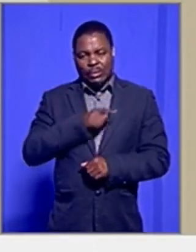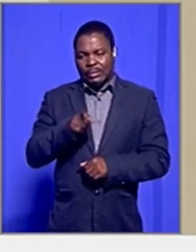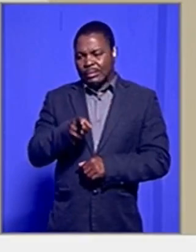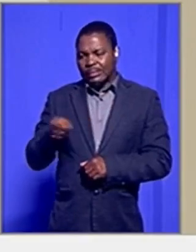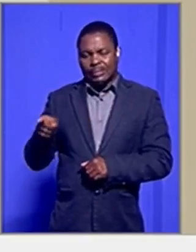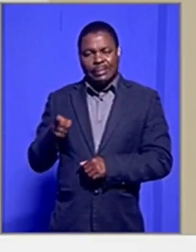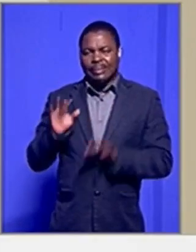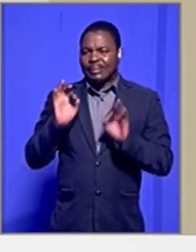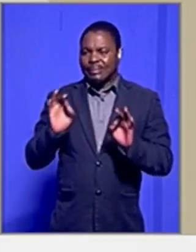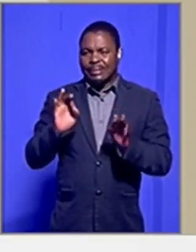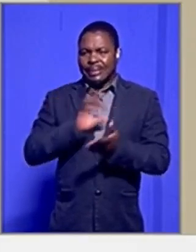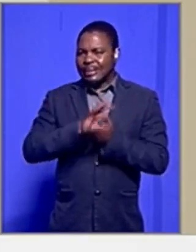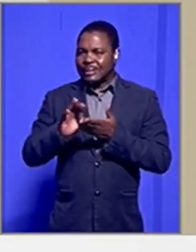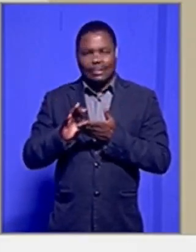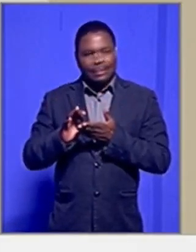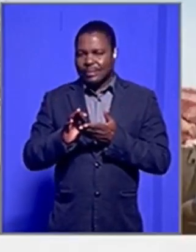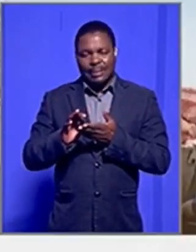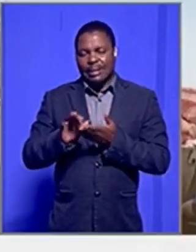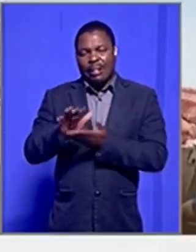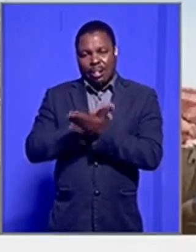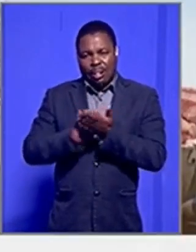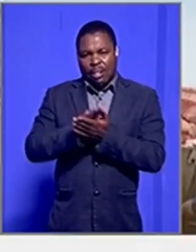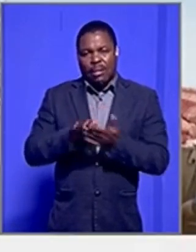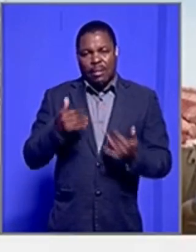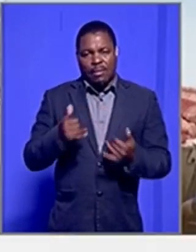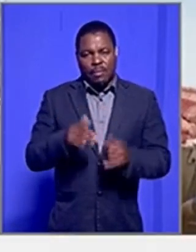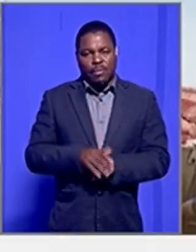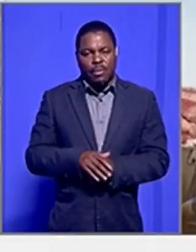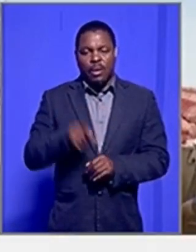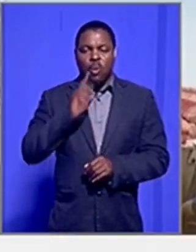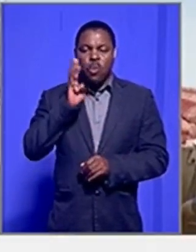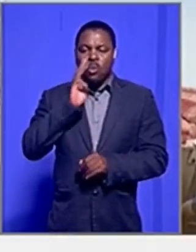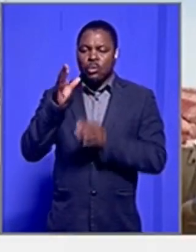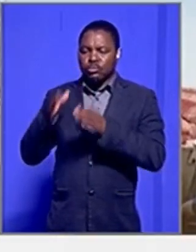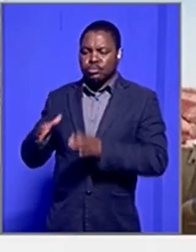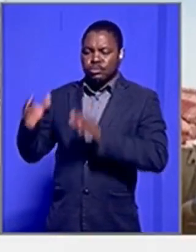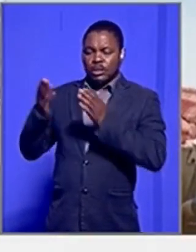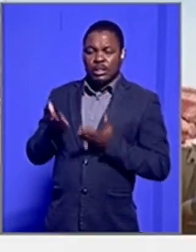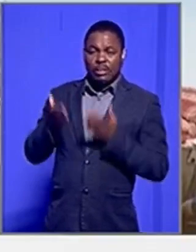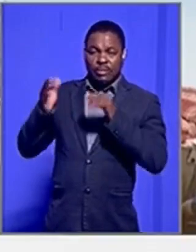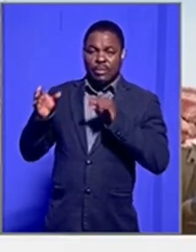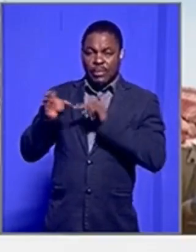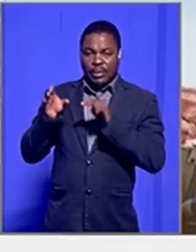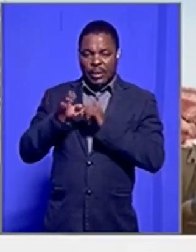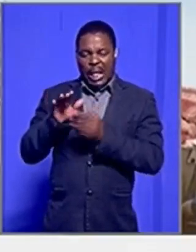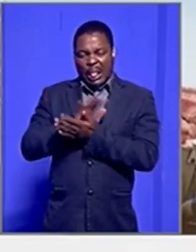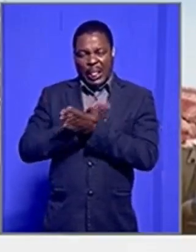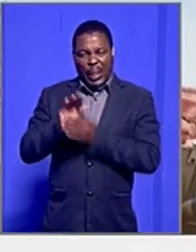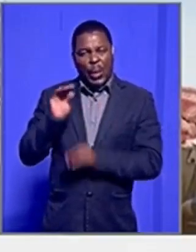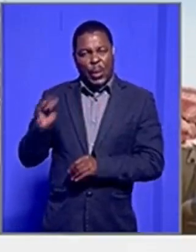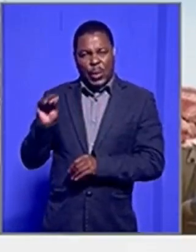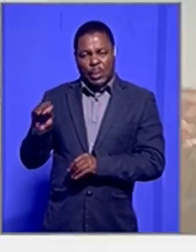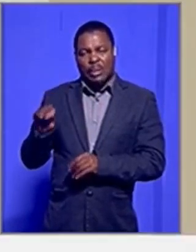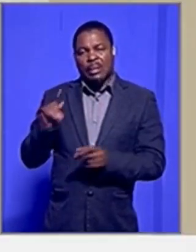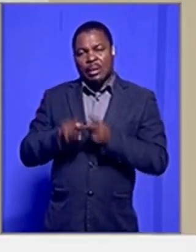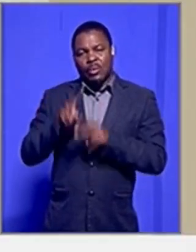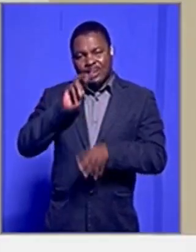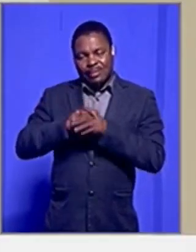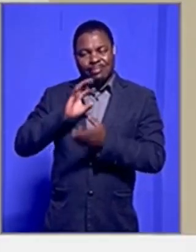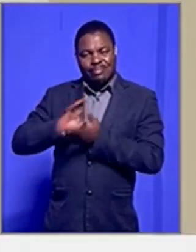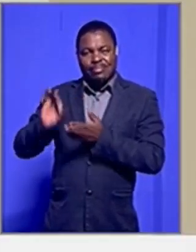tlhole le metsi a phepa. Ba itlhela gore mo madutelong a rona go tsamela metsi go na le mo go kgotlhelegileng teng go tlhoka go